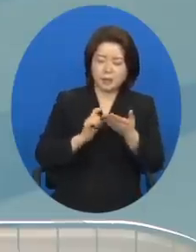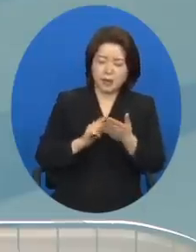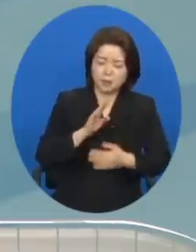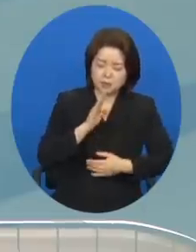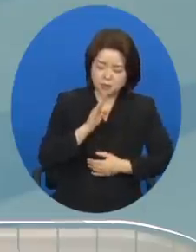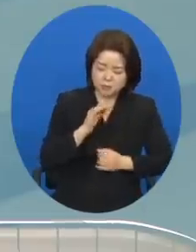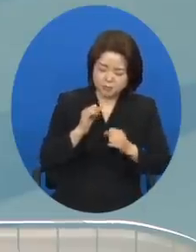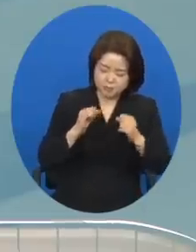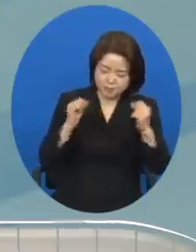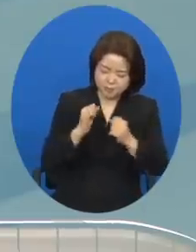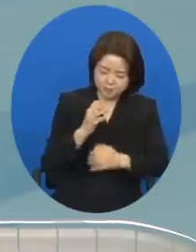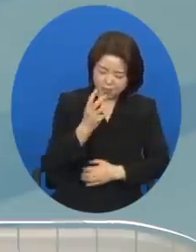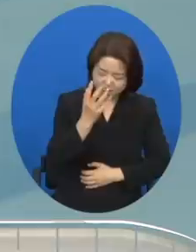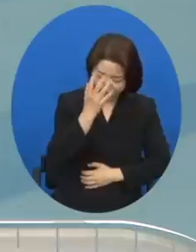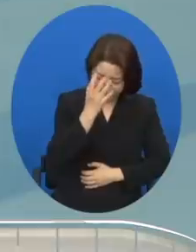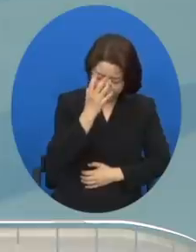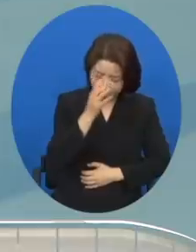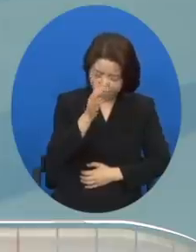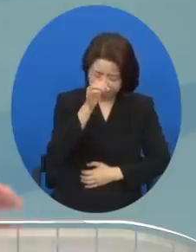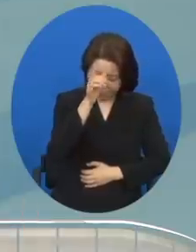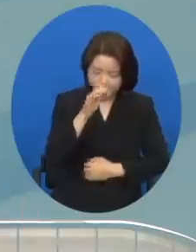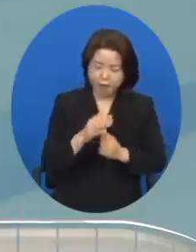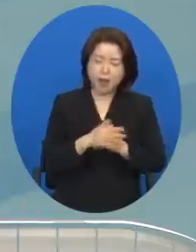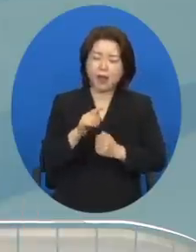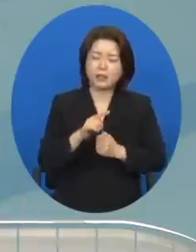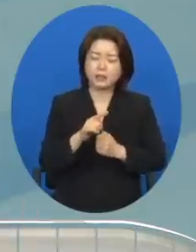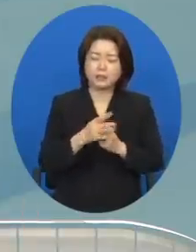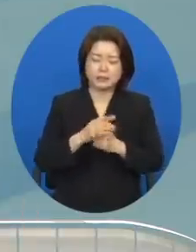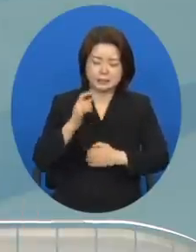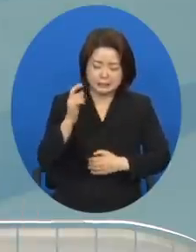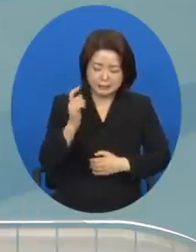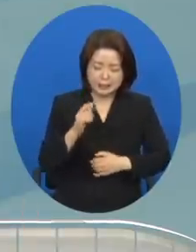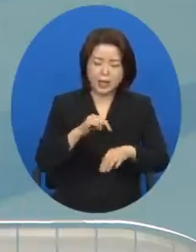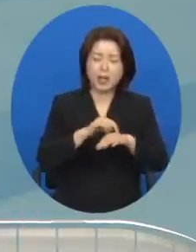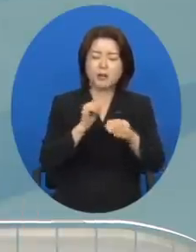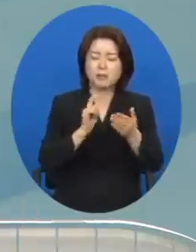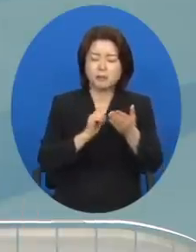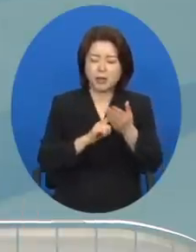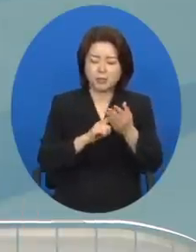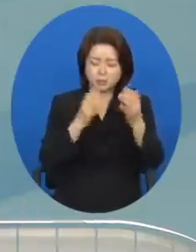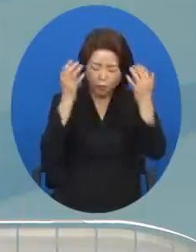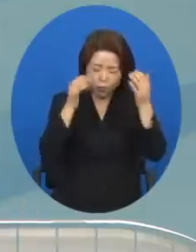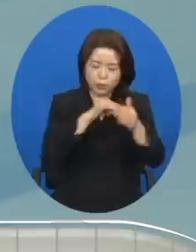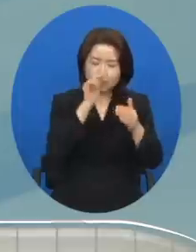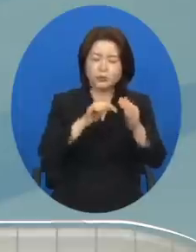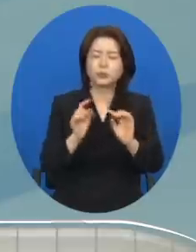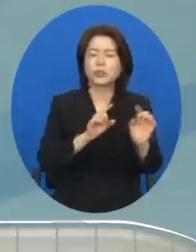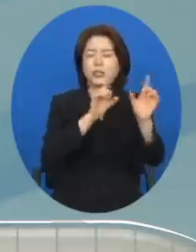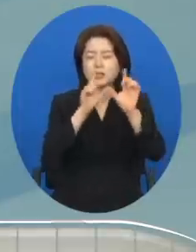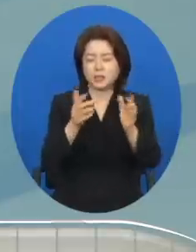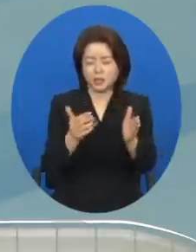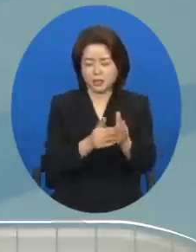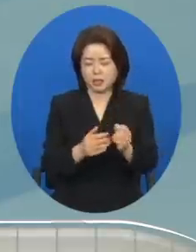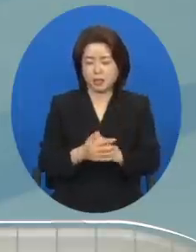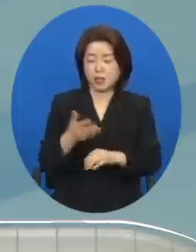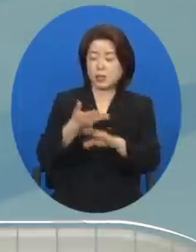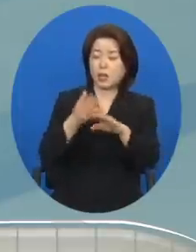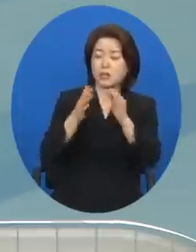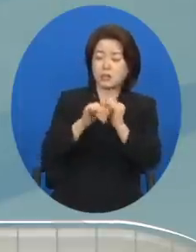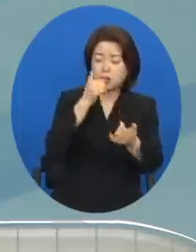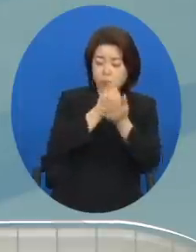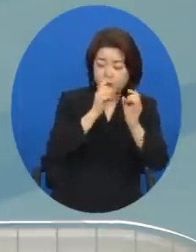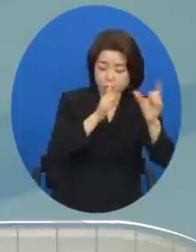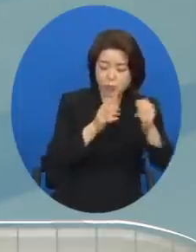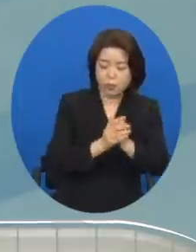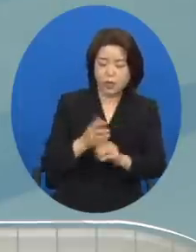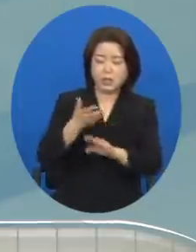냉랭해지고 완악해지는 하나님 그 고통 속에 살았습니다. 남도 정죄하고 남이 또